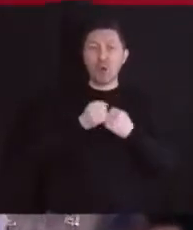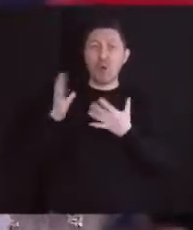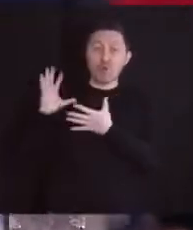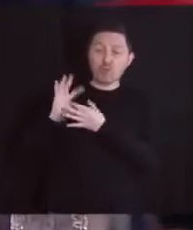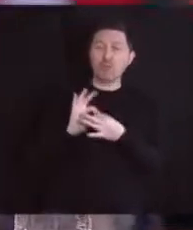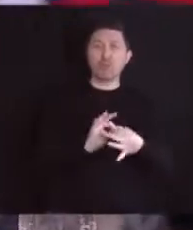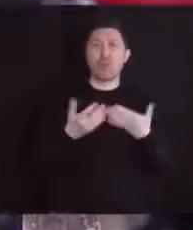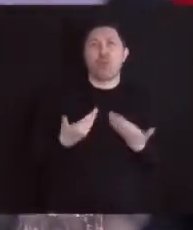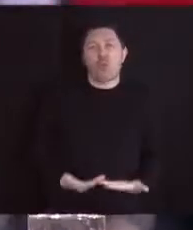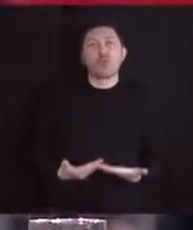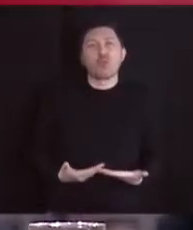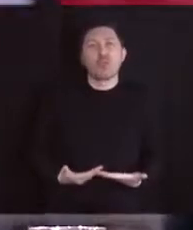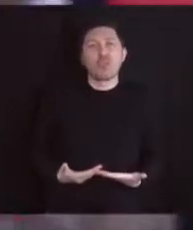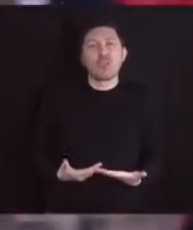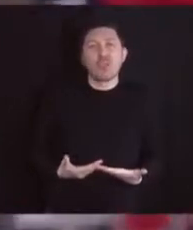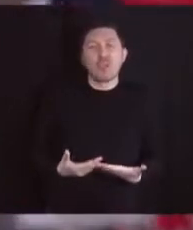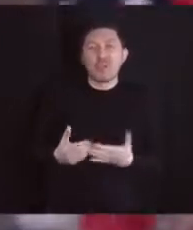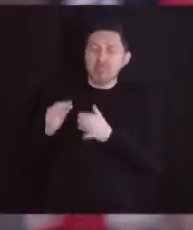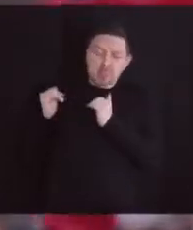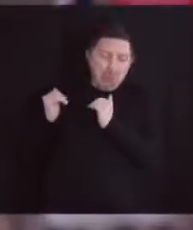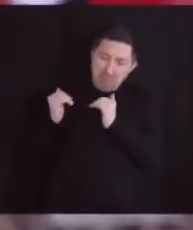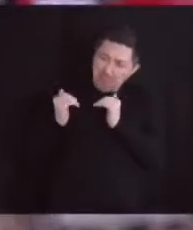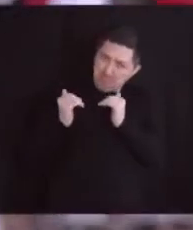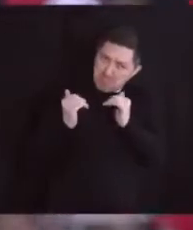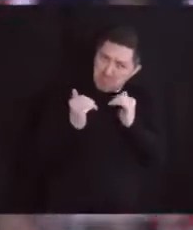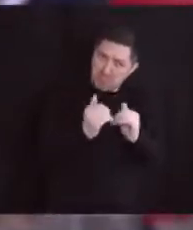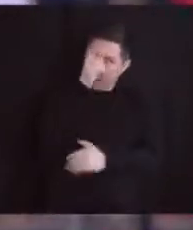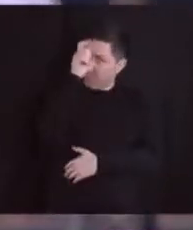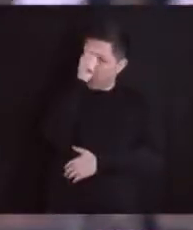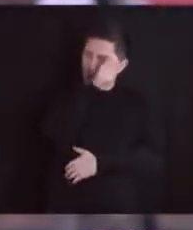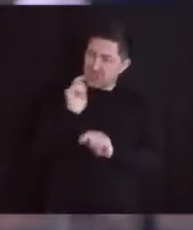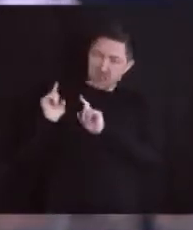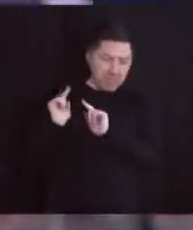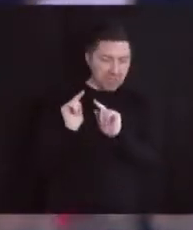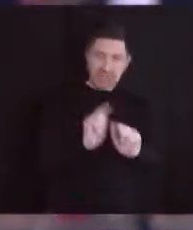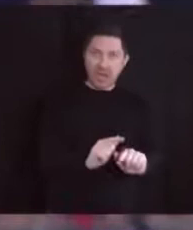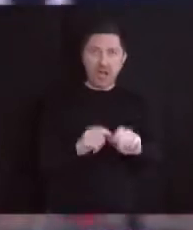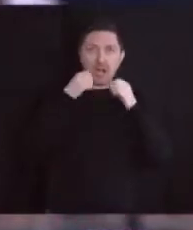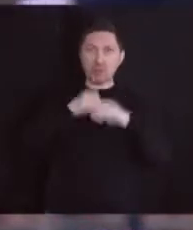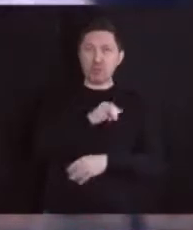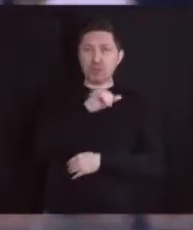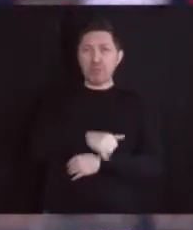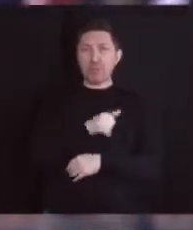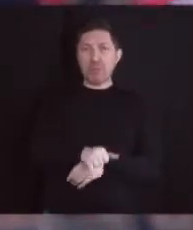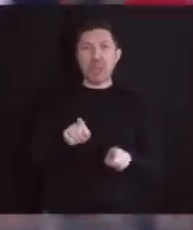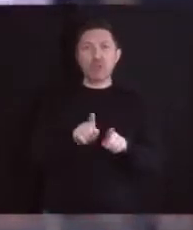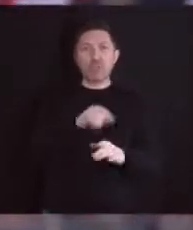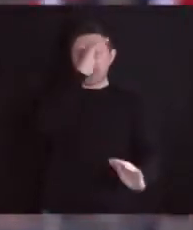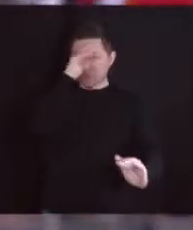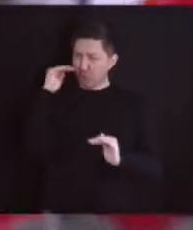poursuivons aujourd'hui avec constance et cohérence, avec confiance